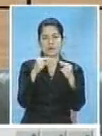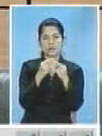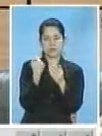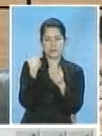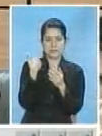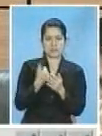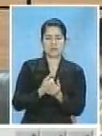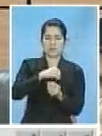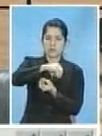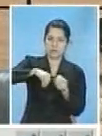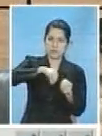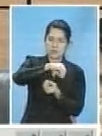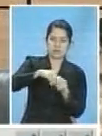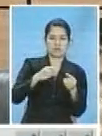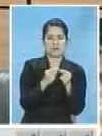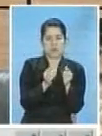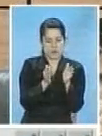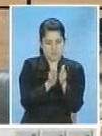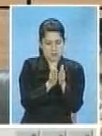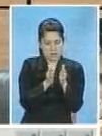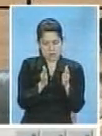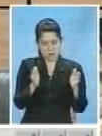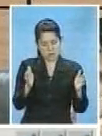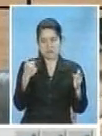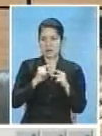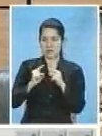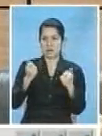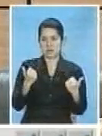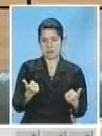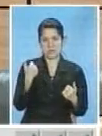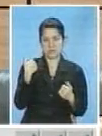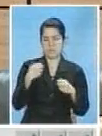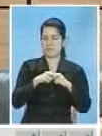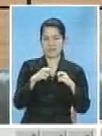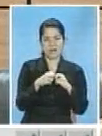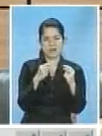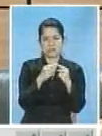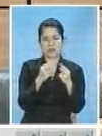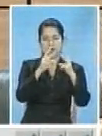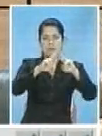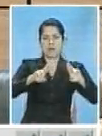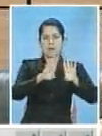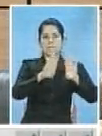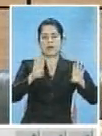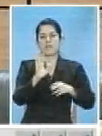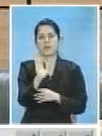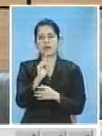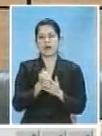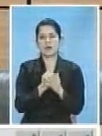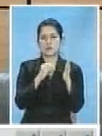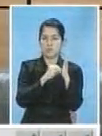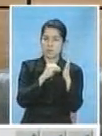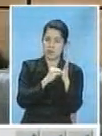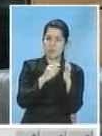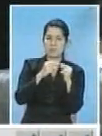ขนาดกลางขนาดเล็กเขาเดือดร้อนอยู่ตอนนี้ครับขายของก็ไม่ได้เปิดร้านก็ไม่ได้โดยเฉพาะในกรุงเทพมหานครและอื่นๆทั่ว